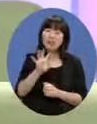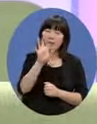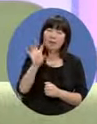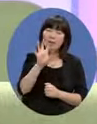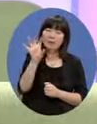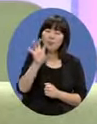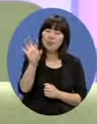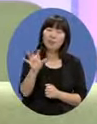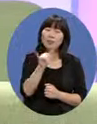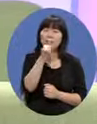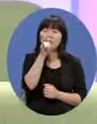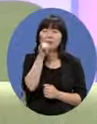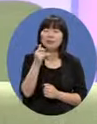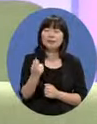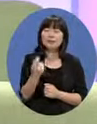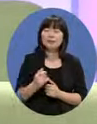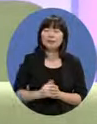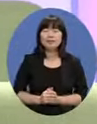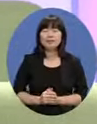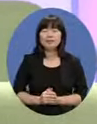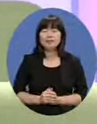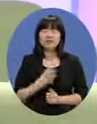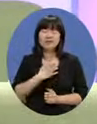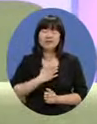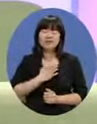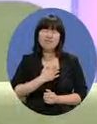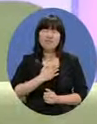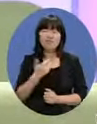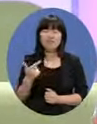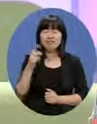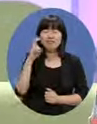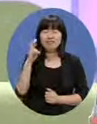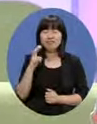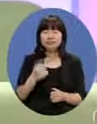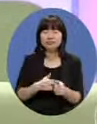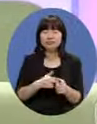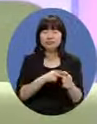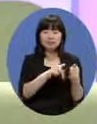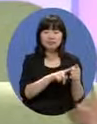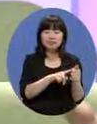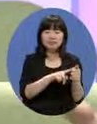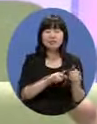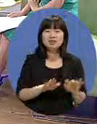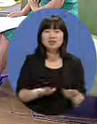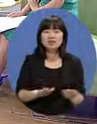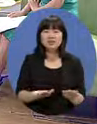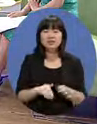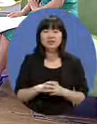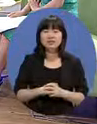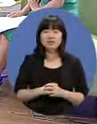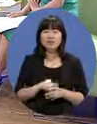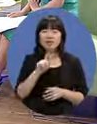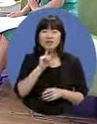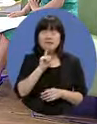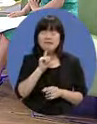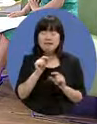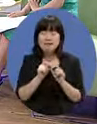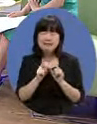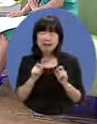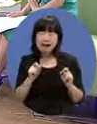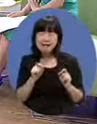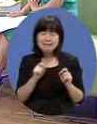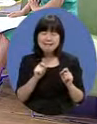대풀이 되더라고요. 예, 대풀이 되더라고요. 네, 아유, 예. 많이 속상하시겠네요. 선생님, 그렇게 지금 같은 경우는 이렇게 말꼬리를 막 물고